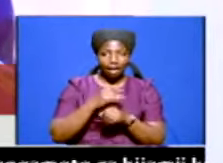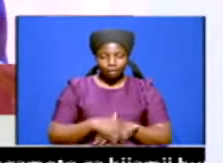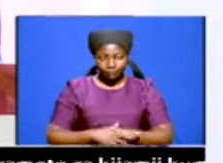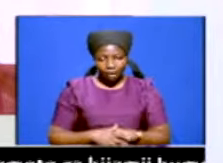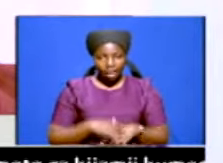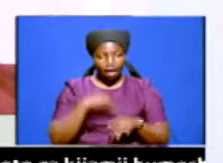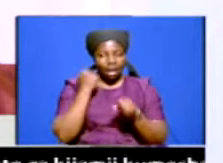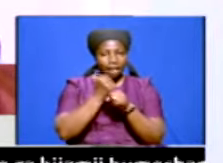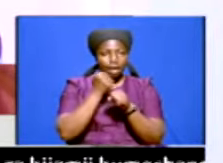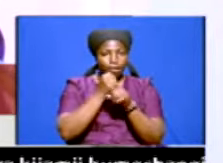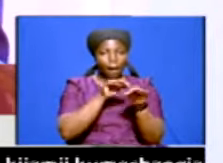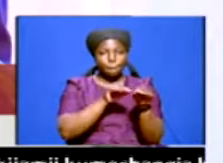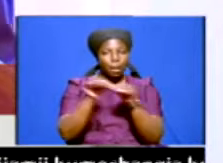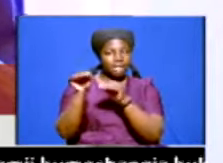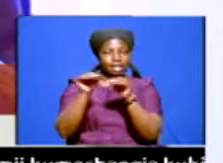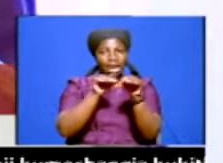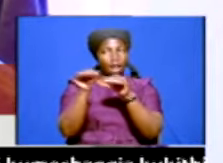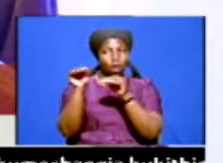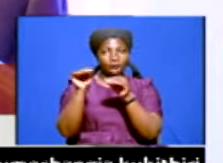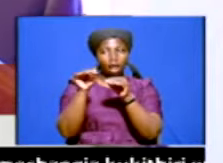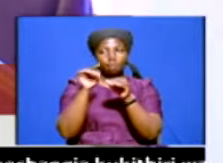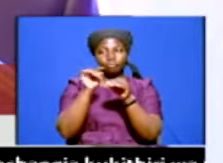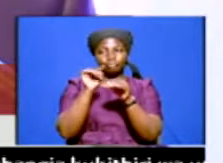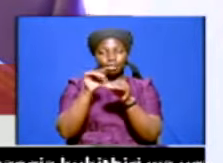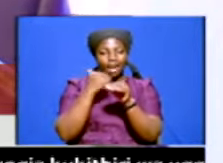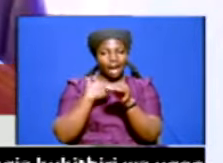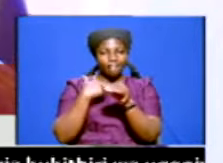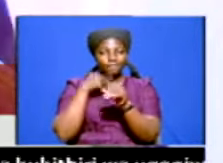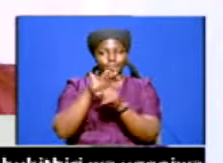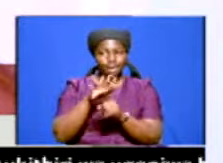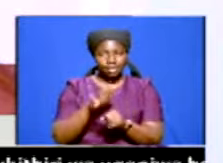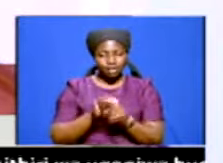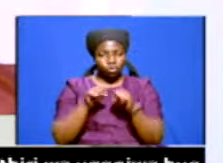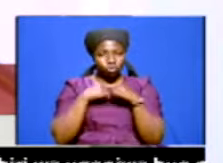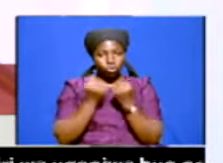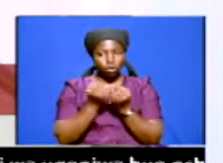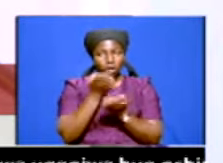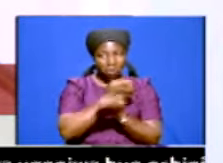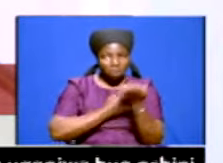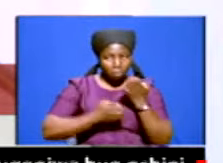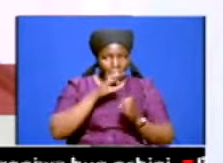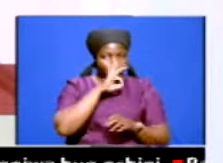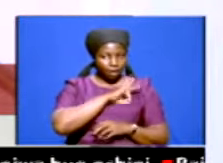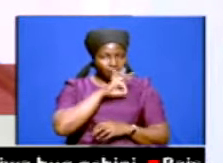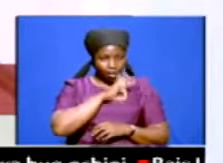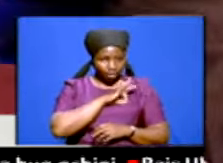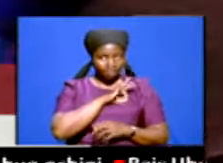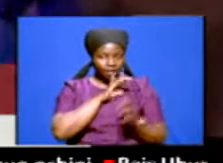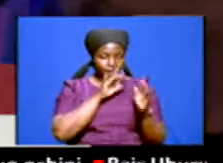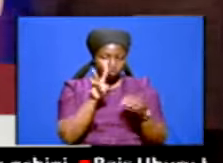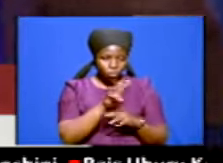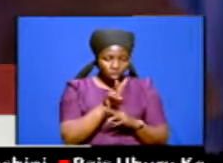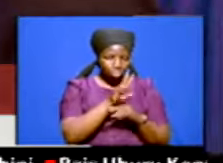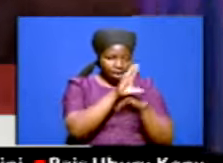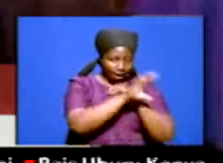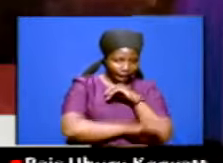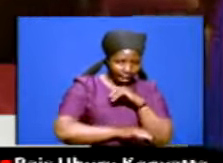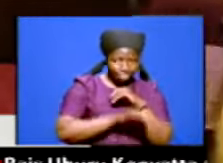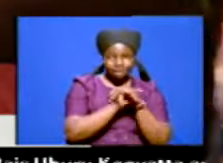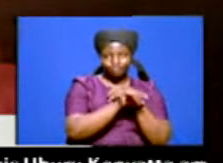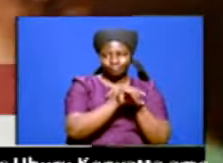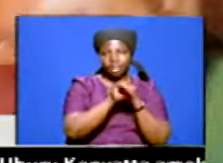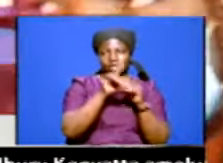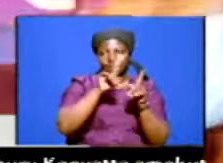migration has immense socio-economic benefits to both the countries of origin and destination. Alikuwa